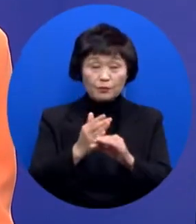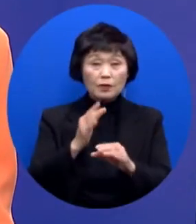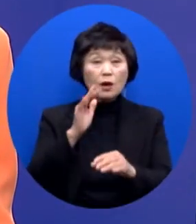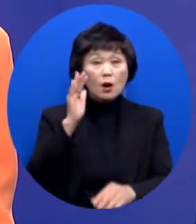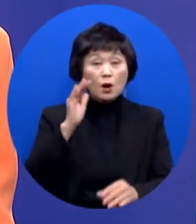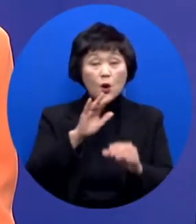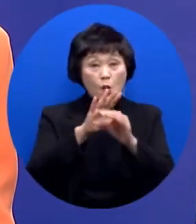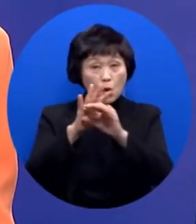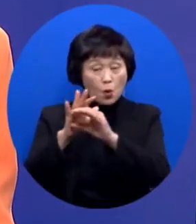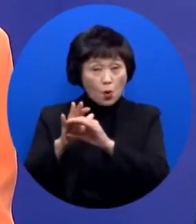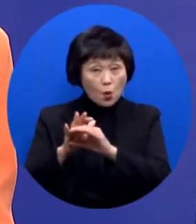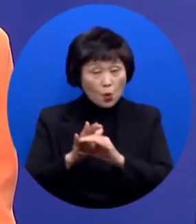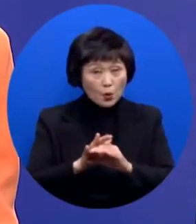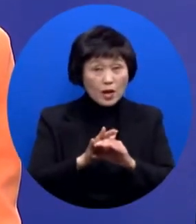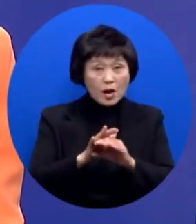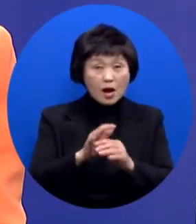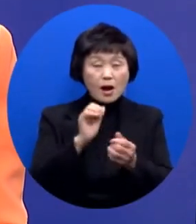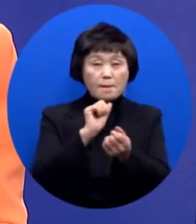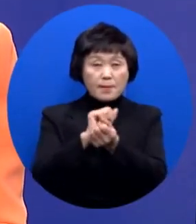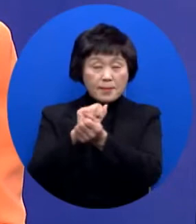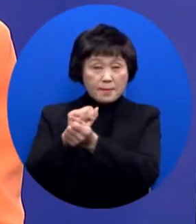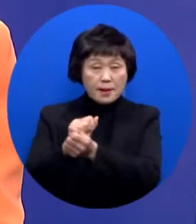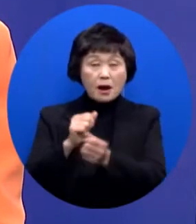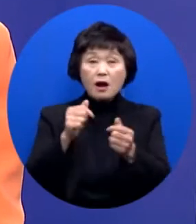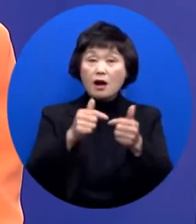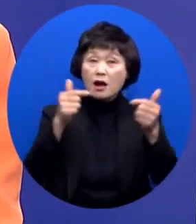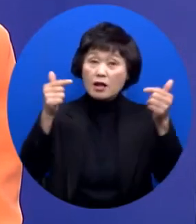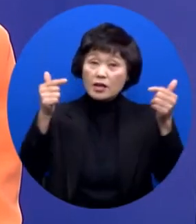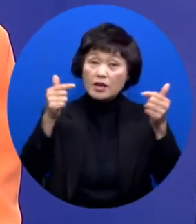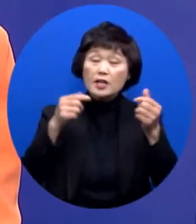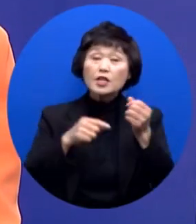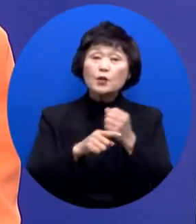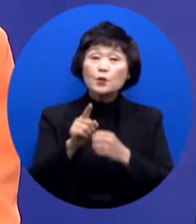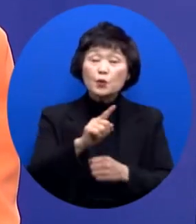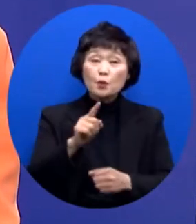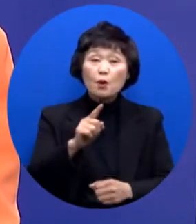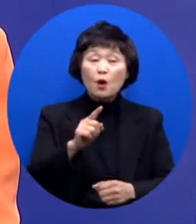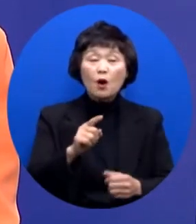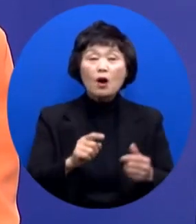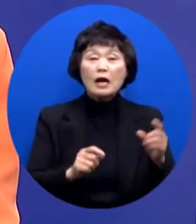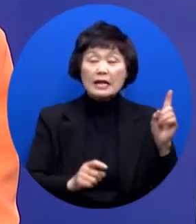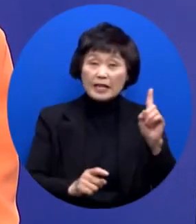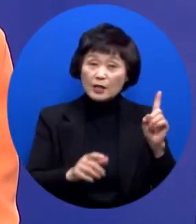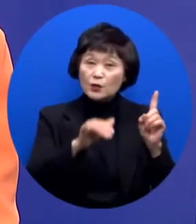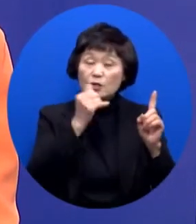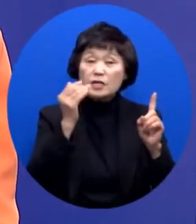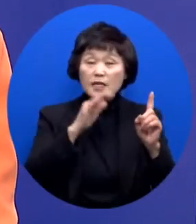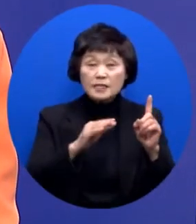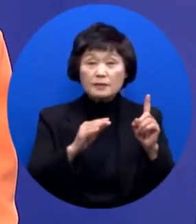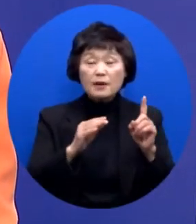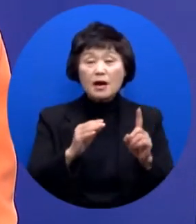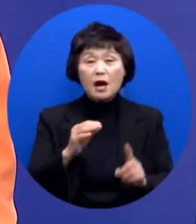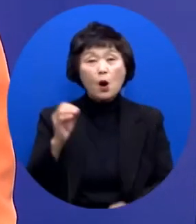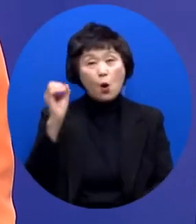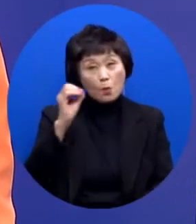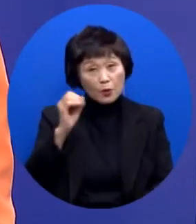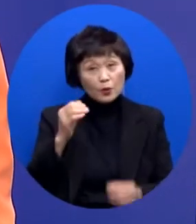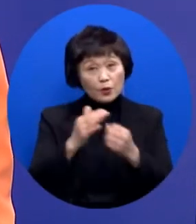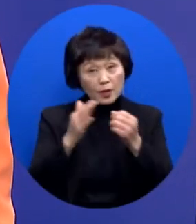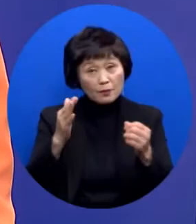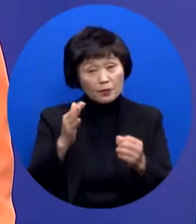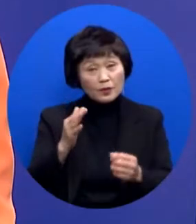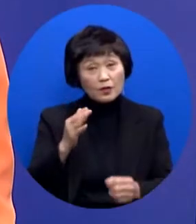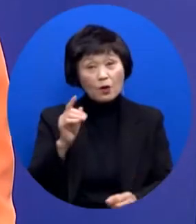급격하게 가파르게 늘어나는 그 이유가 여러 모델 타도 있겠습니다만 아무래도 확산 여기 더 큰 뭐 미크론 때문인 것 같은데 어떻게